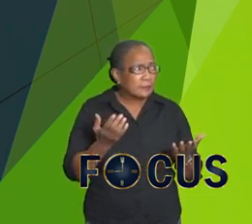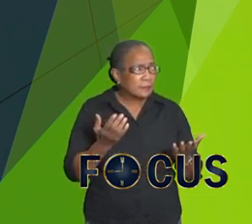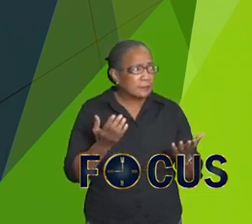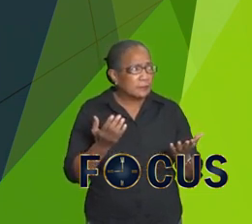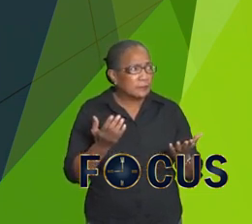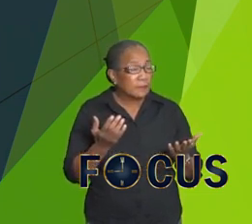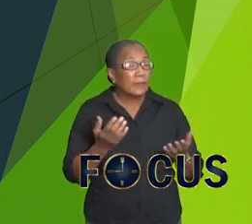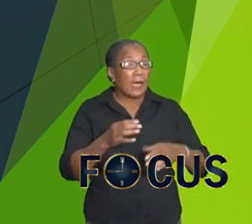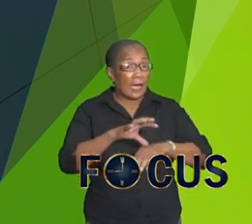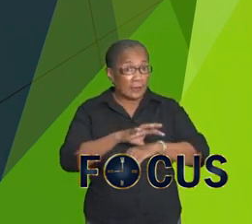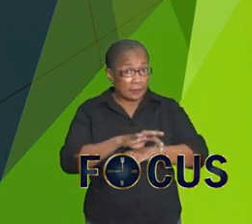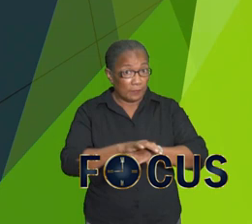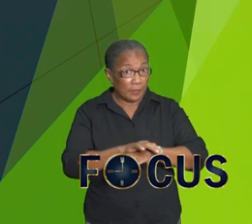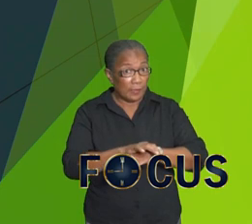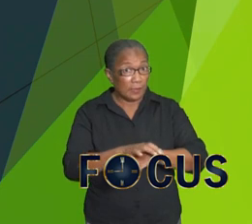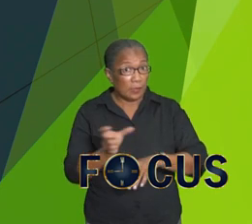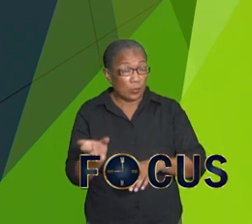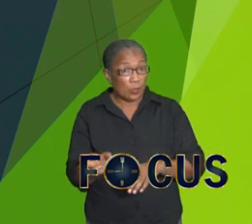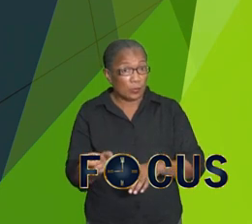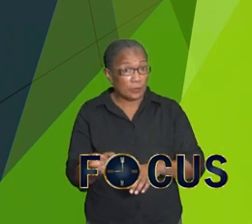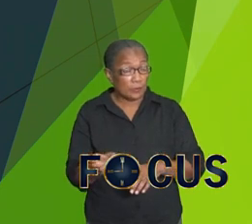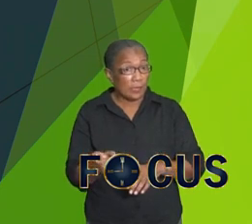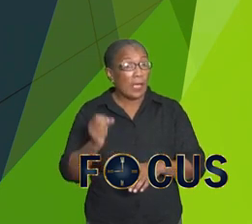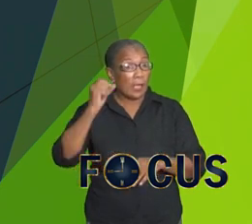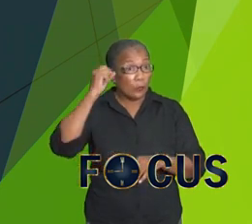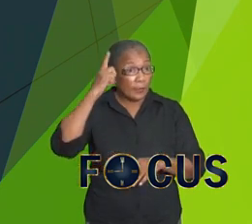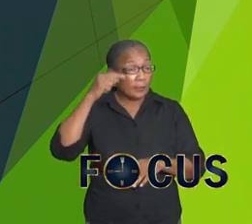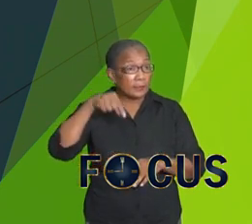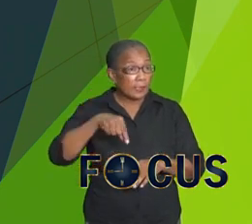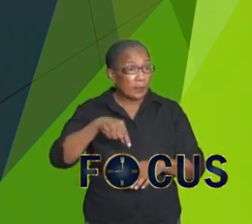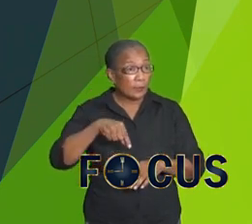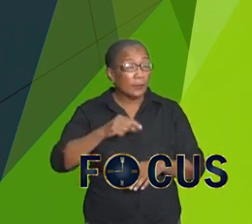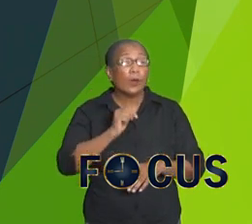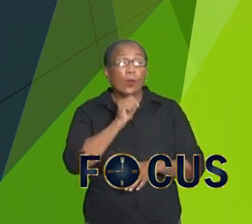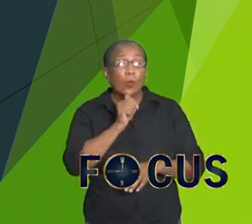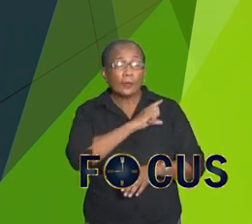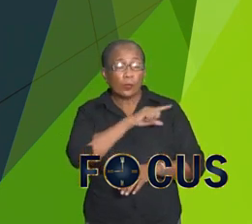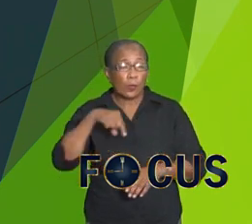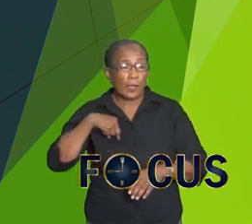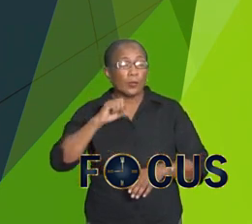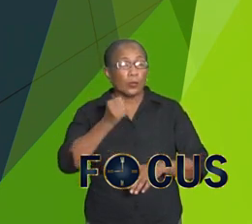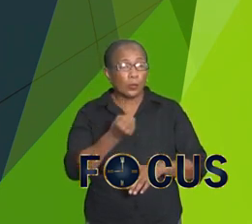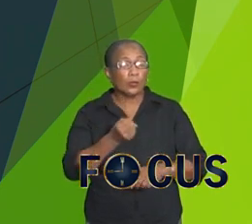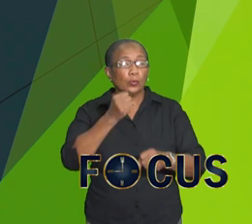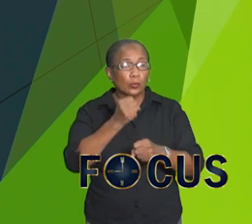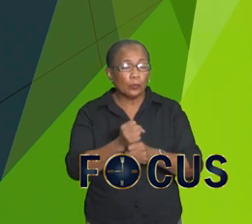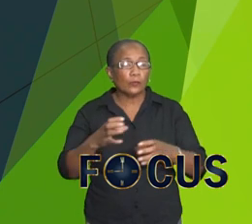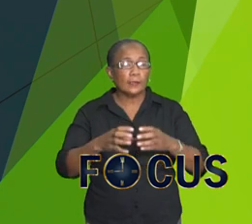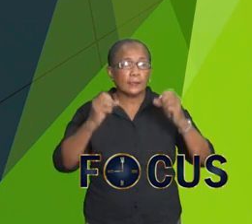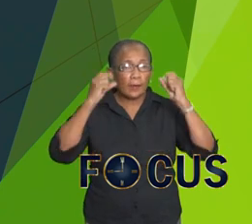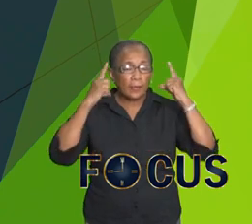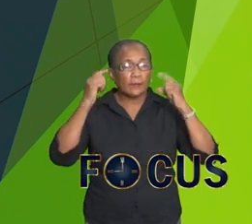als medicus en als wetenschapper is er toch maar één hoek die wij kunnen aanbieden aan de samenleving. En dat is de hoek vanuit de